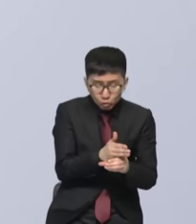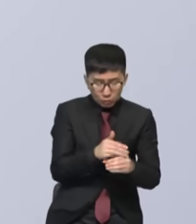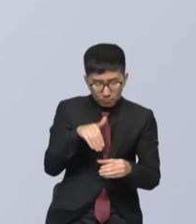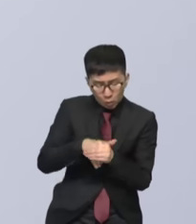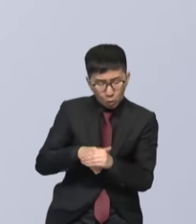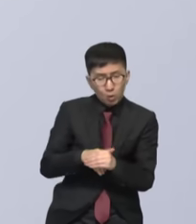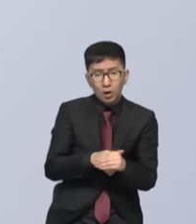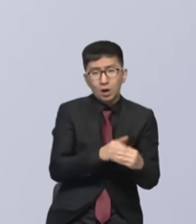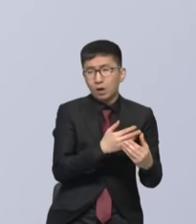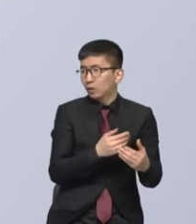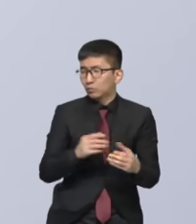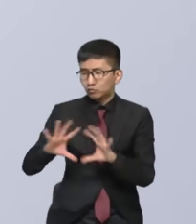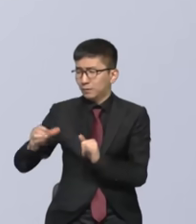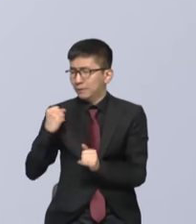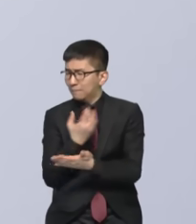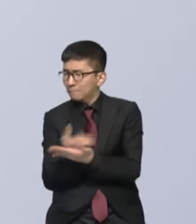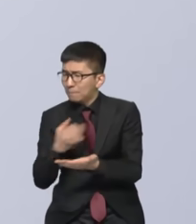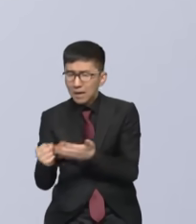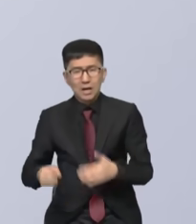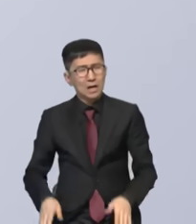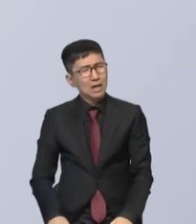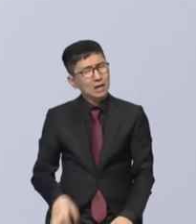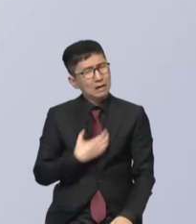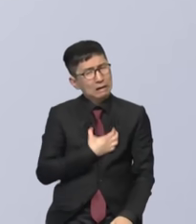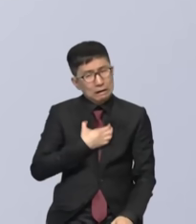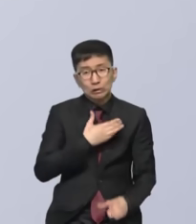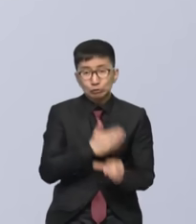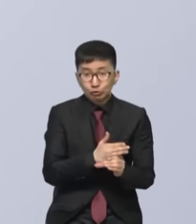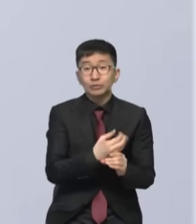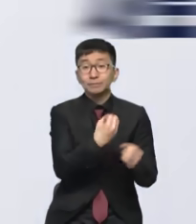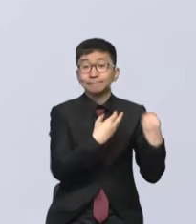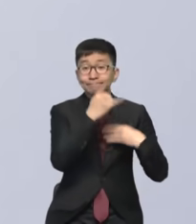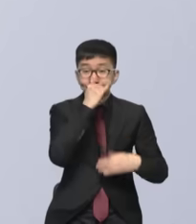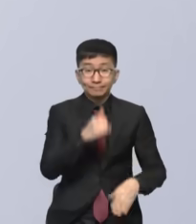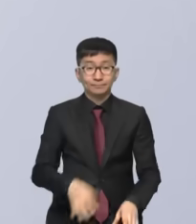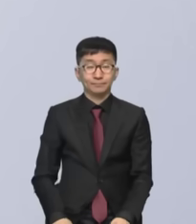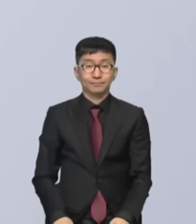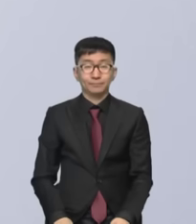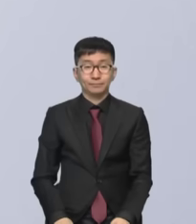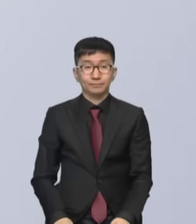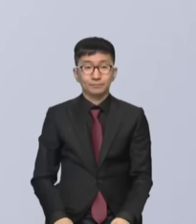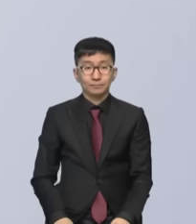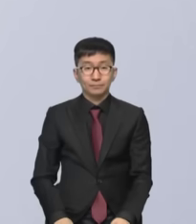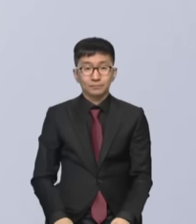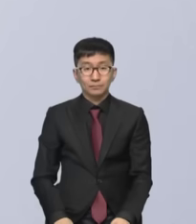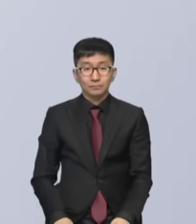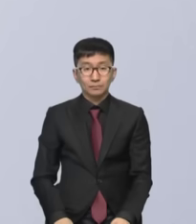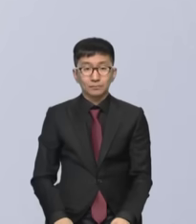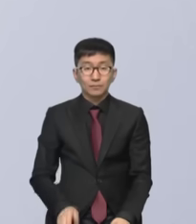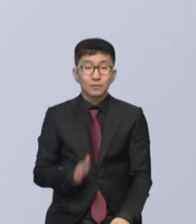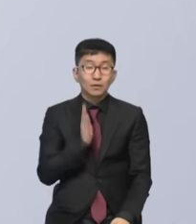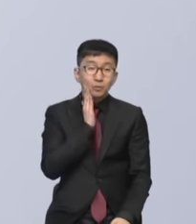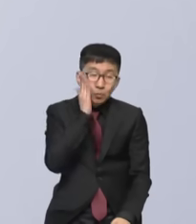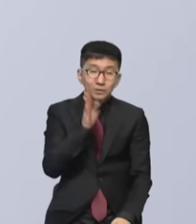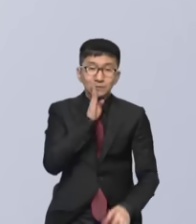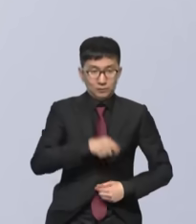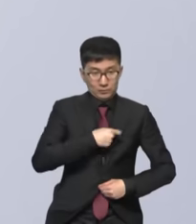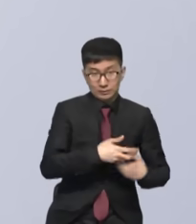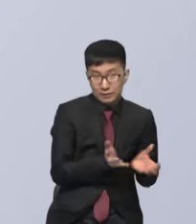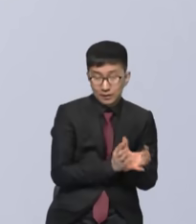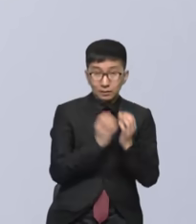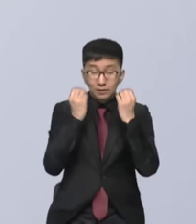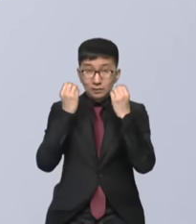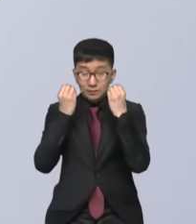불가근 불가원하는 수밖에 없다는 우려의 목소리도 적지 않습니다. 제3지대를 놓고 경쟁하는 녹색 정의당과 새로운 미래